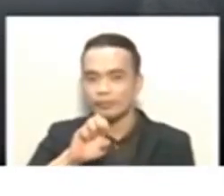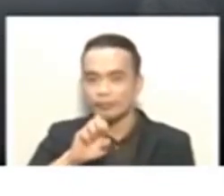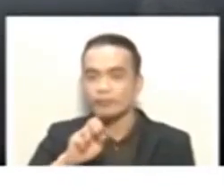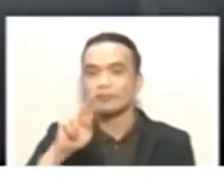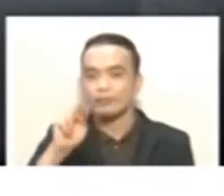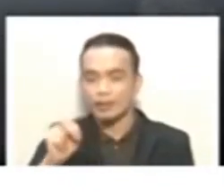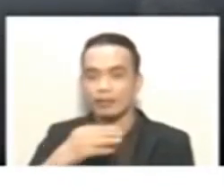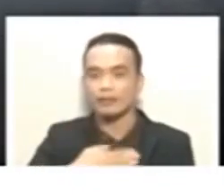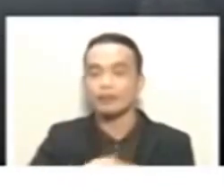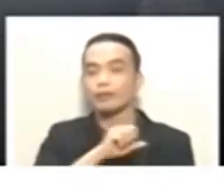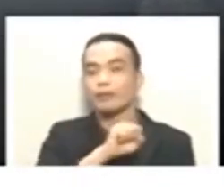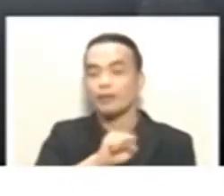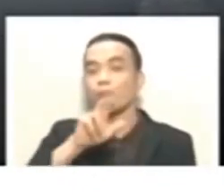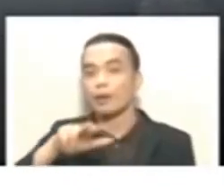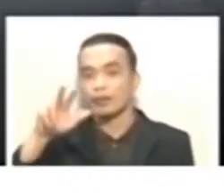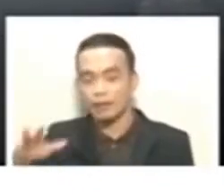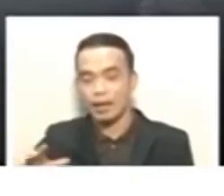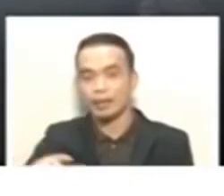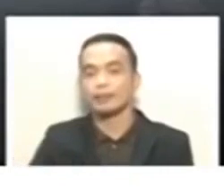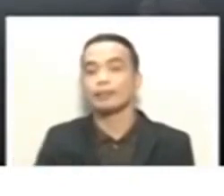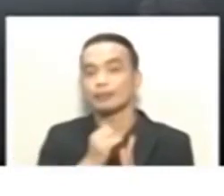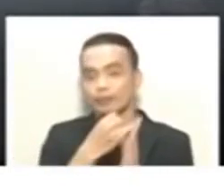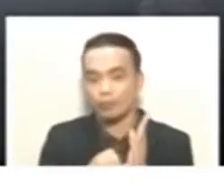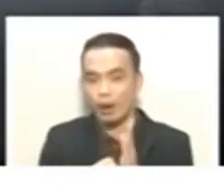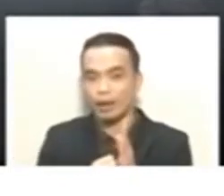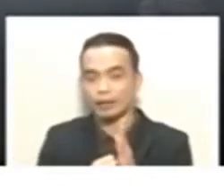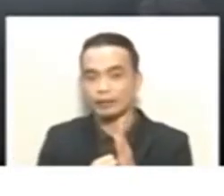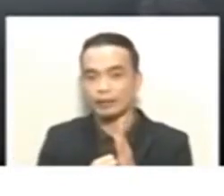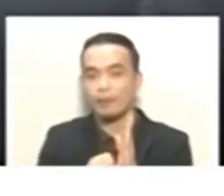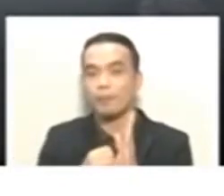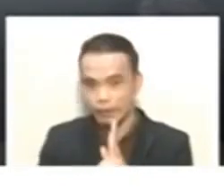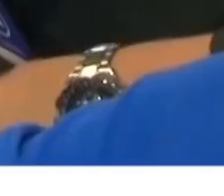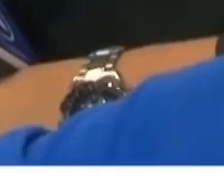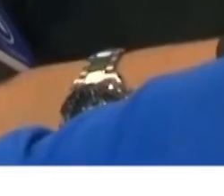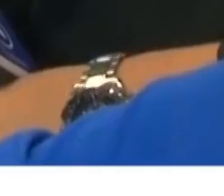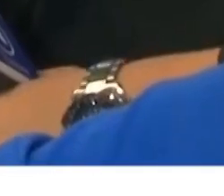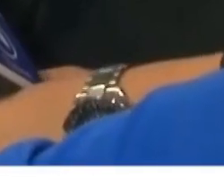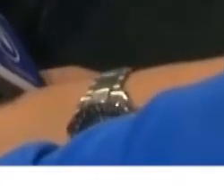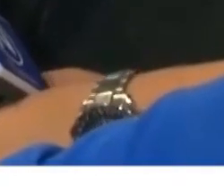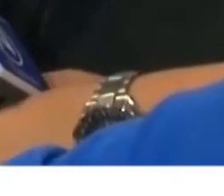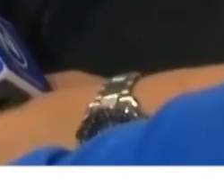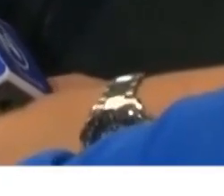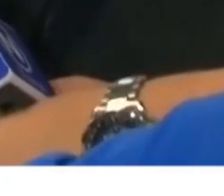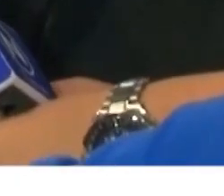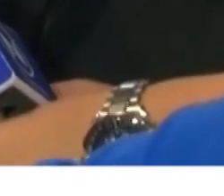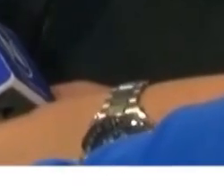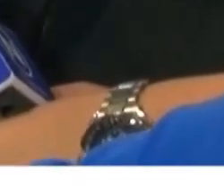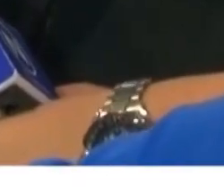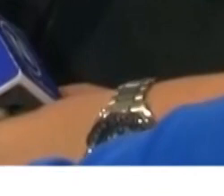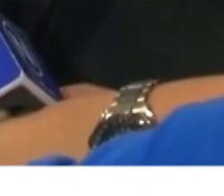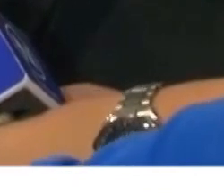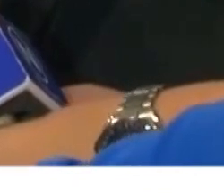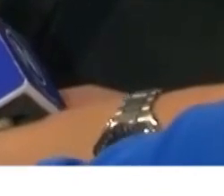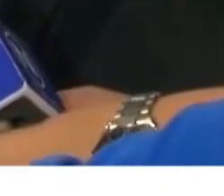ามารถลงมติร่างงบประมาณได้เช่นเดียวกับกฎหมายสำคัญอื่นๆค่ะ ความเข้าใจแล้วว่าตามรัฐธรรมนูญฉบับปั